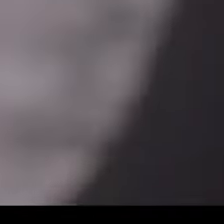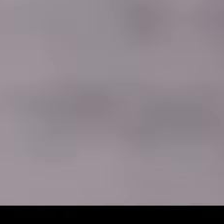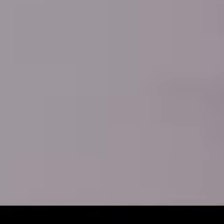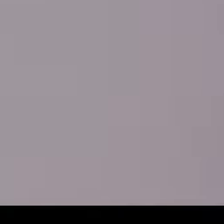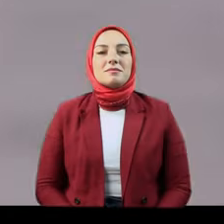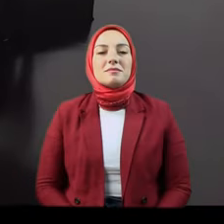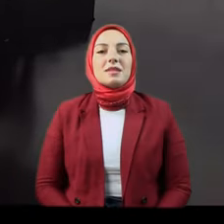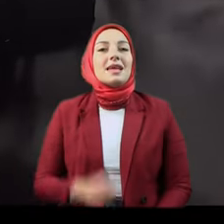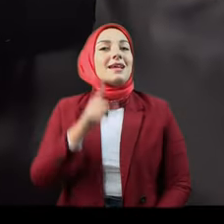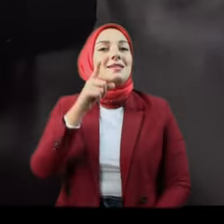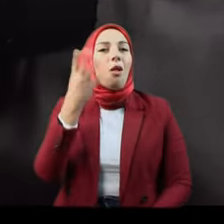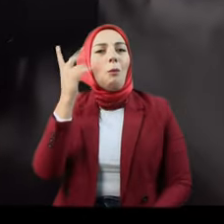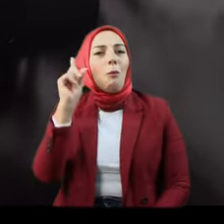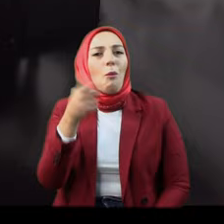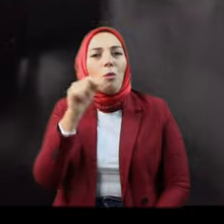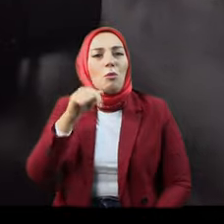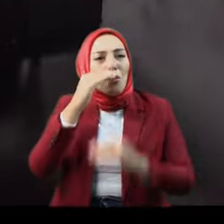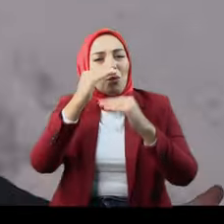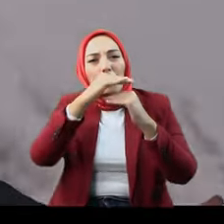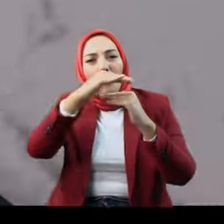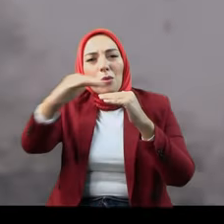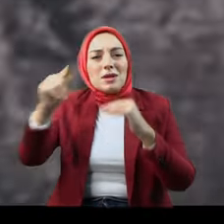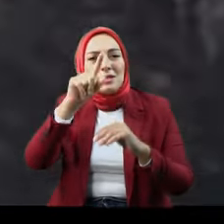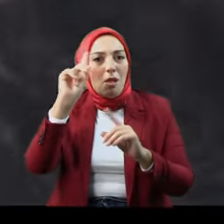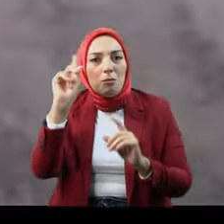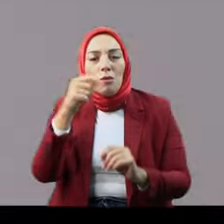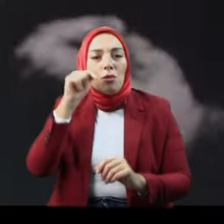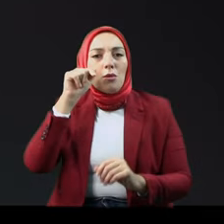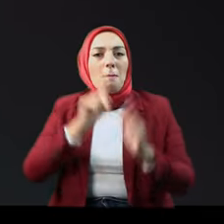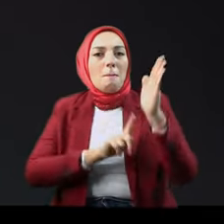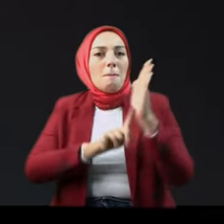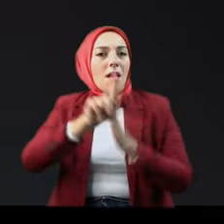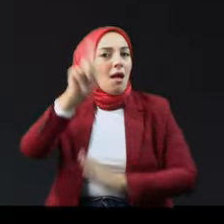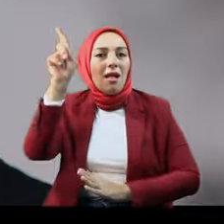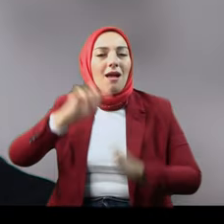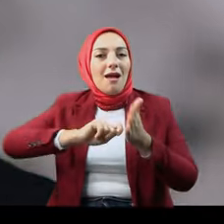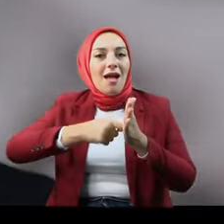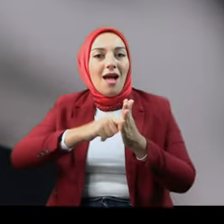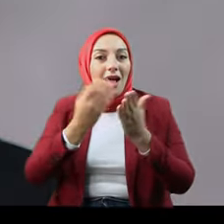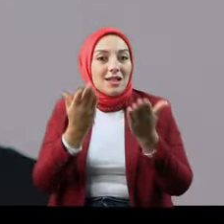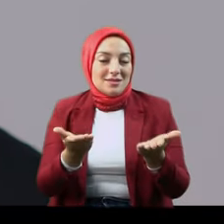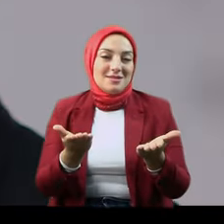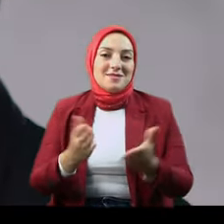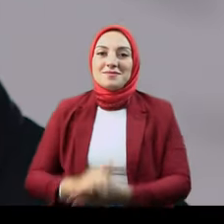yanar Sen de buldu bu Ulus Sen de buldu uygarlığın